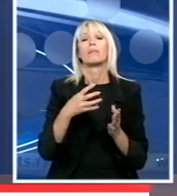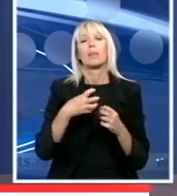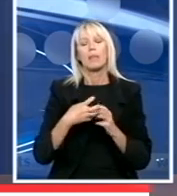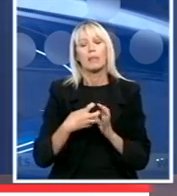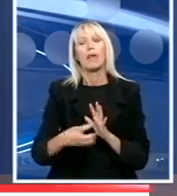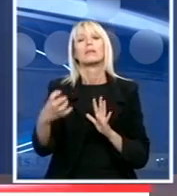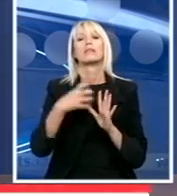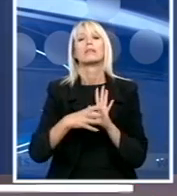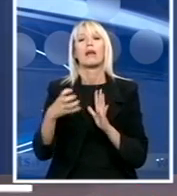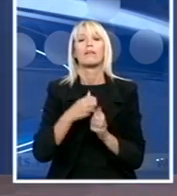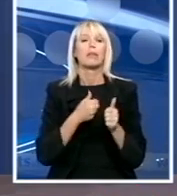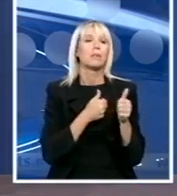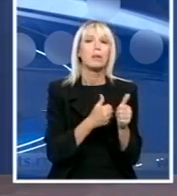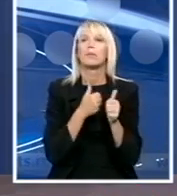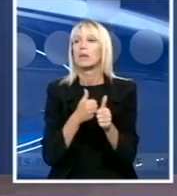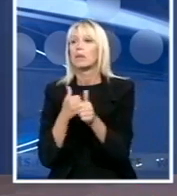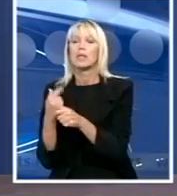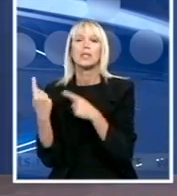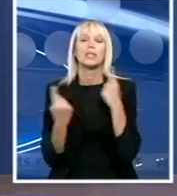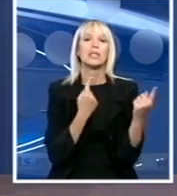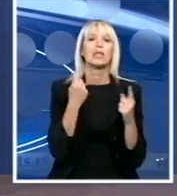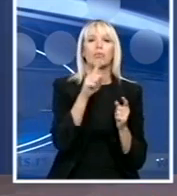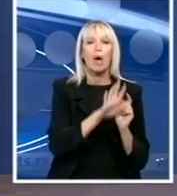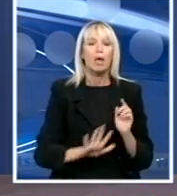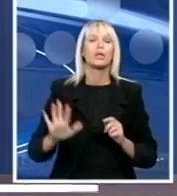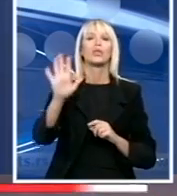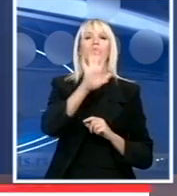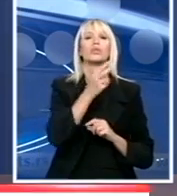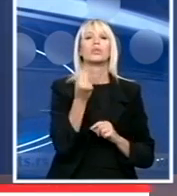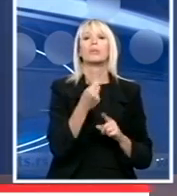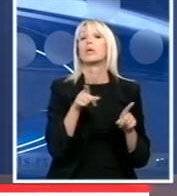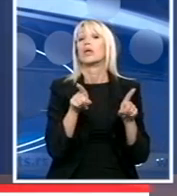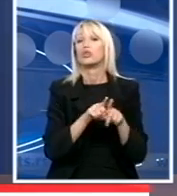da prati razvoj epidemiološke situacije i prilagođava